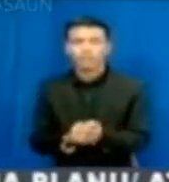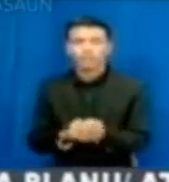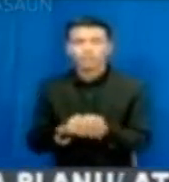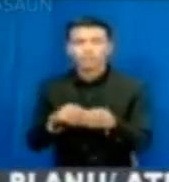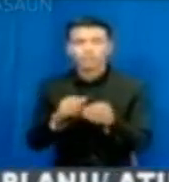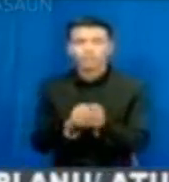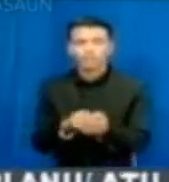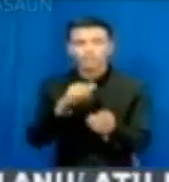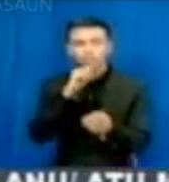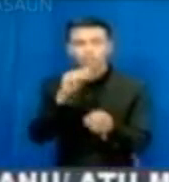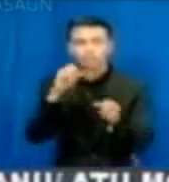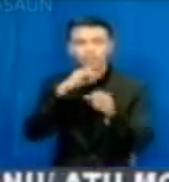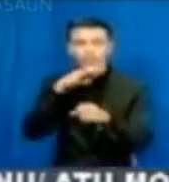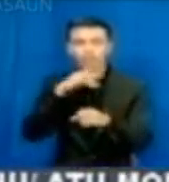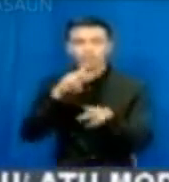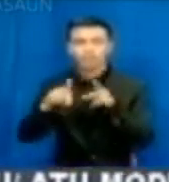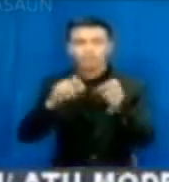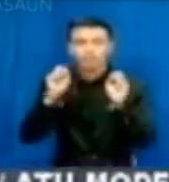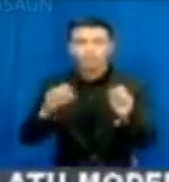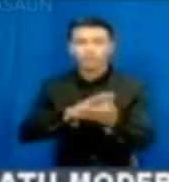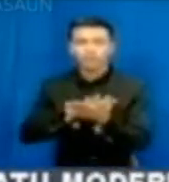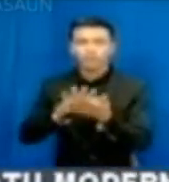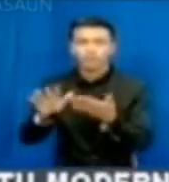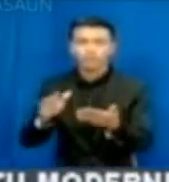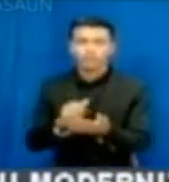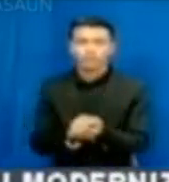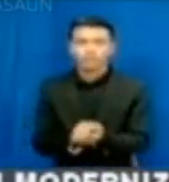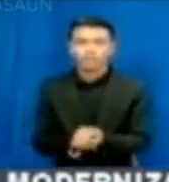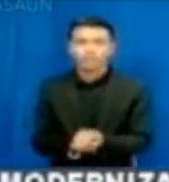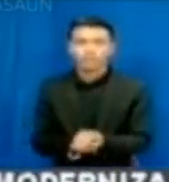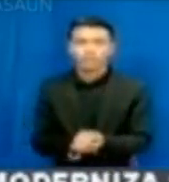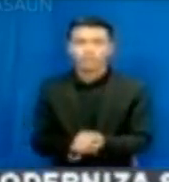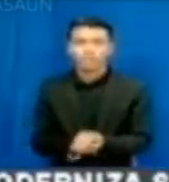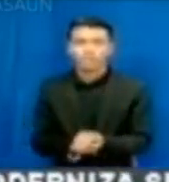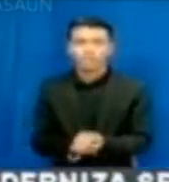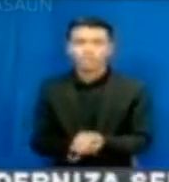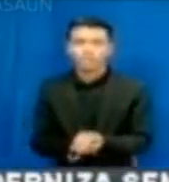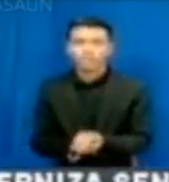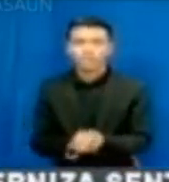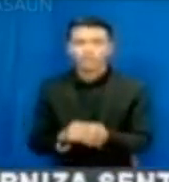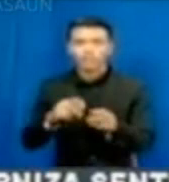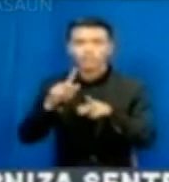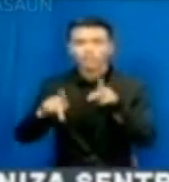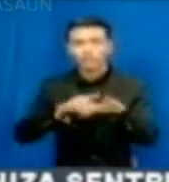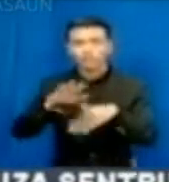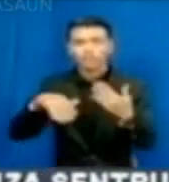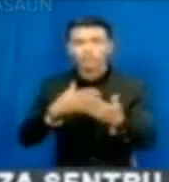Toto Bel Mos Tama Né Eman Eman Consciencia Atu Bile Terminas Tempu Né Beke Zatu Bayi Haydane Né Bayi Motot Né